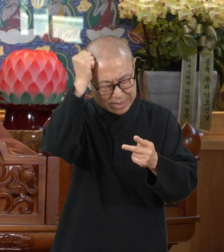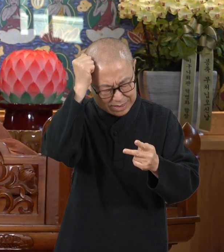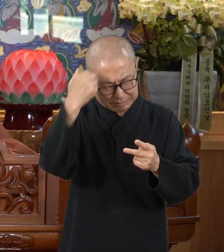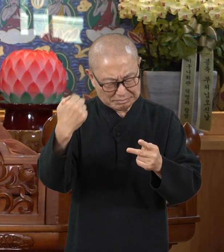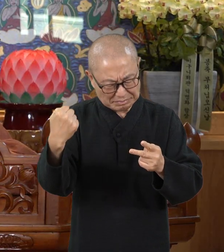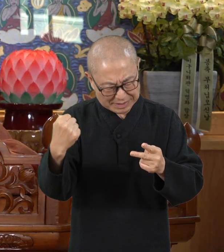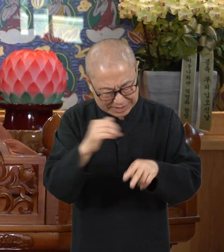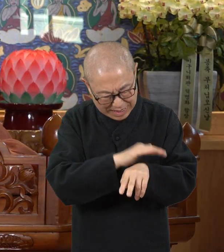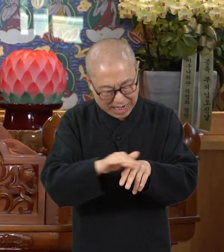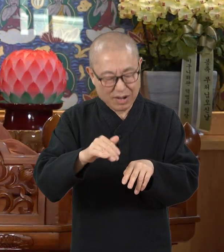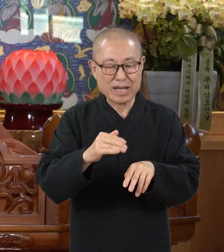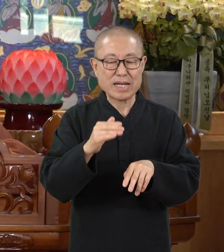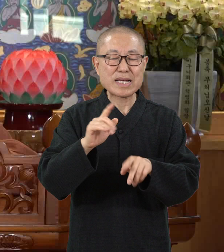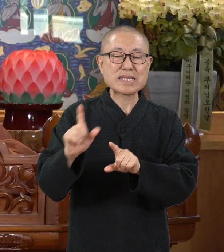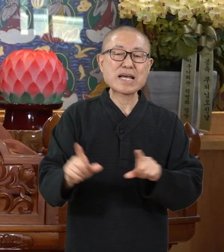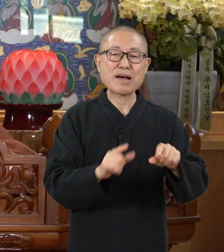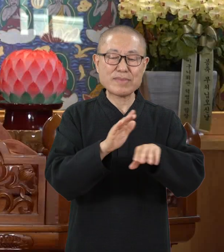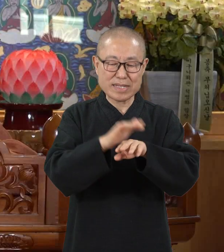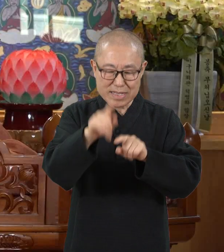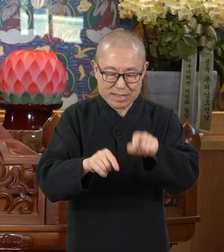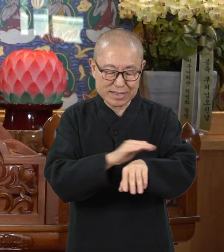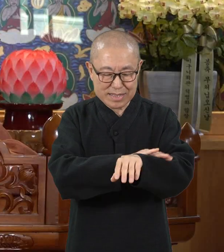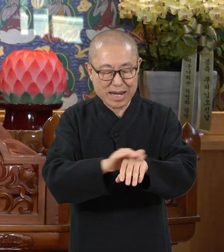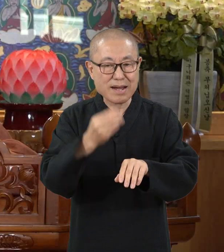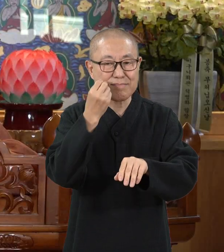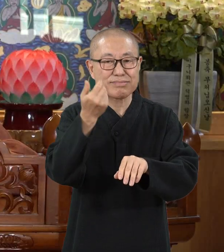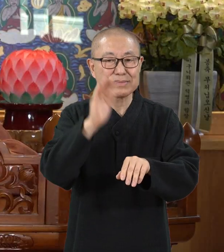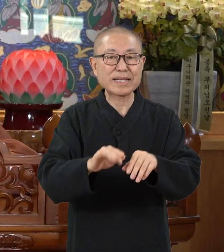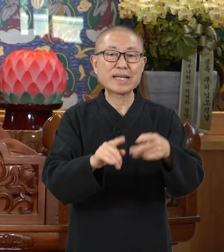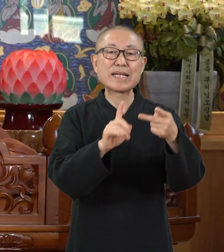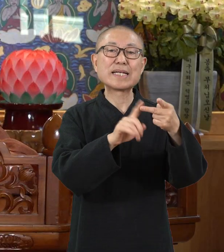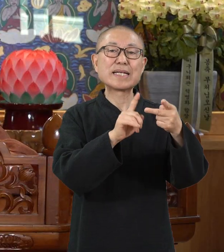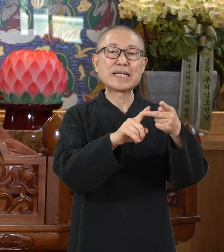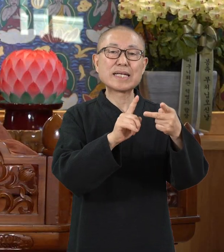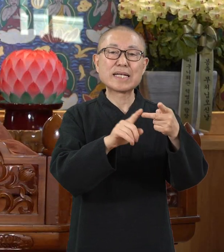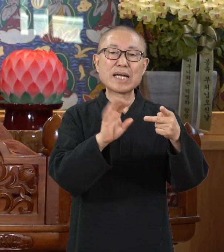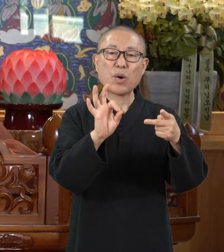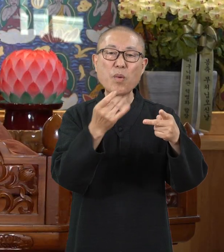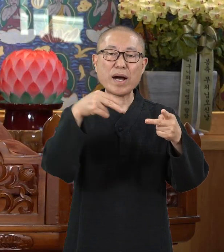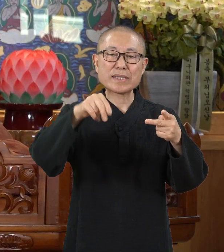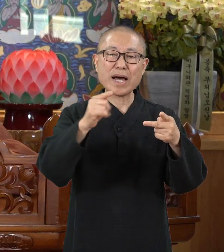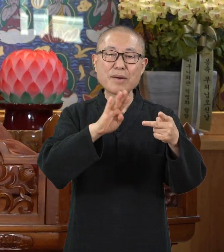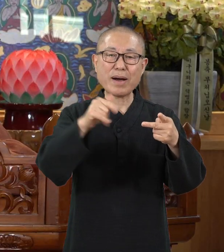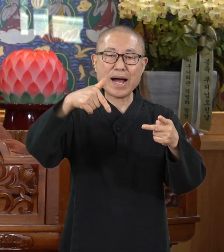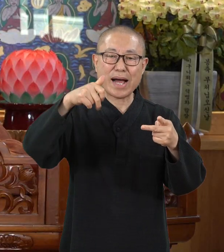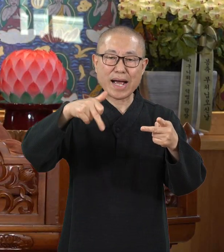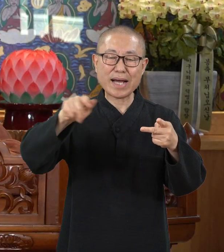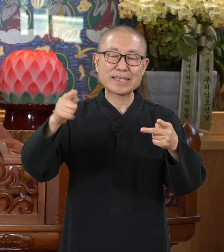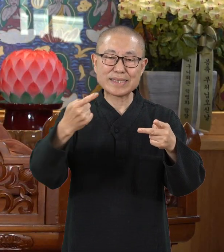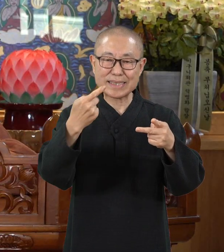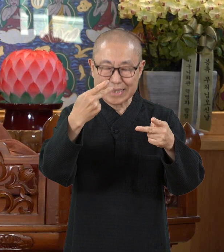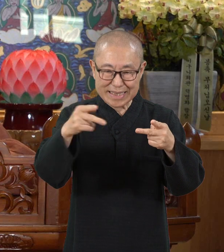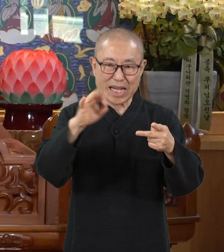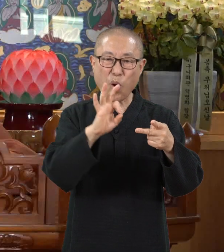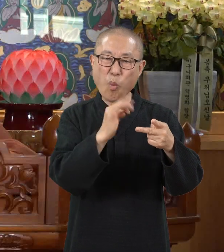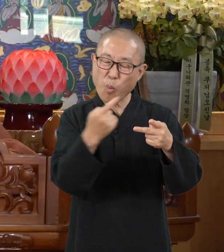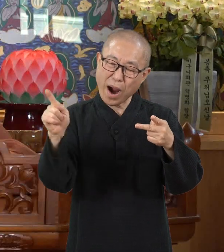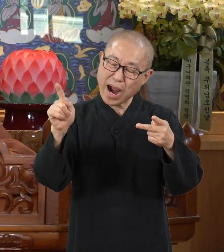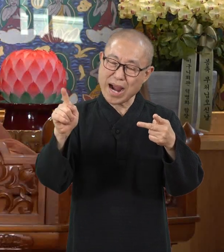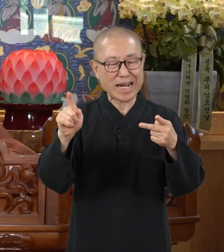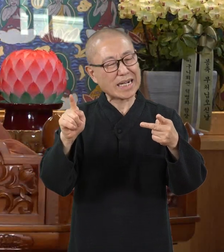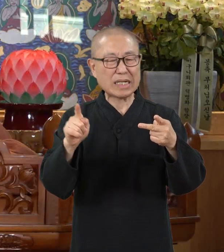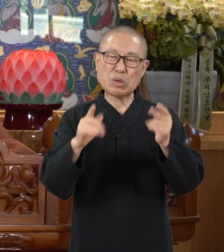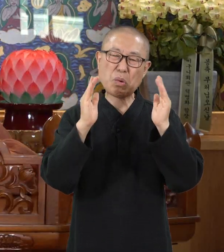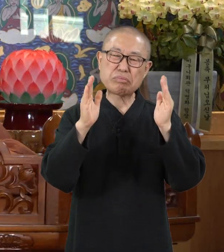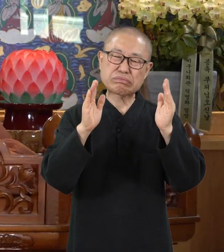기억하고 삶을 그대로 살려고 노력하는데 와사바카티아 그 왕비는 공부하는 게